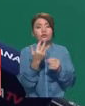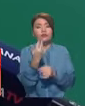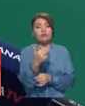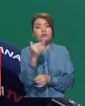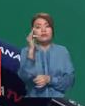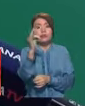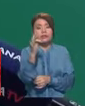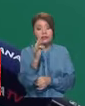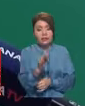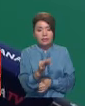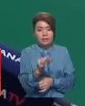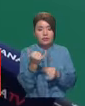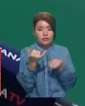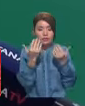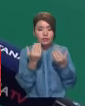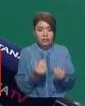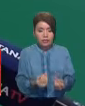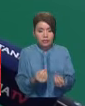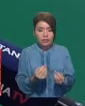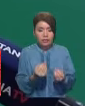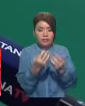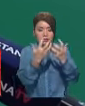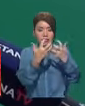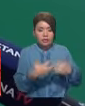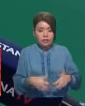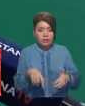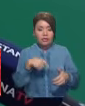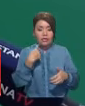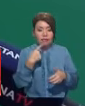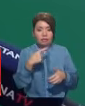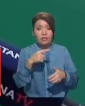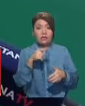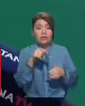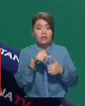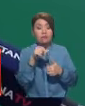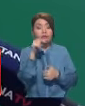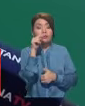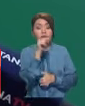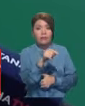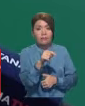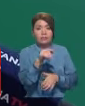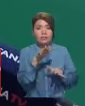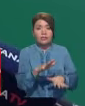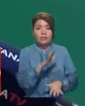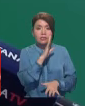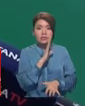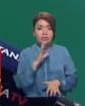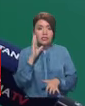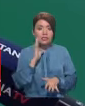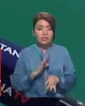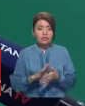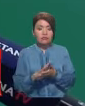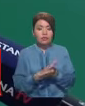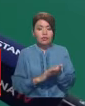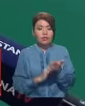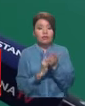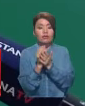30%. На сегодняшний день статистика говорит о том, что даже там у нас представленность женщин не